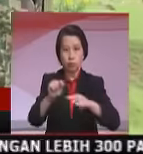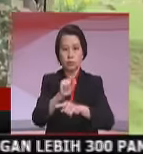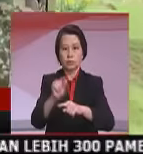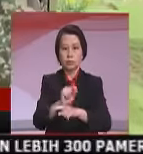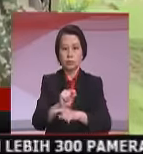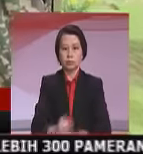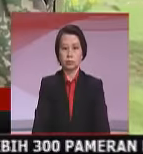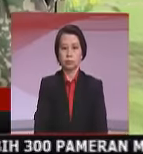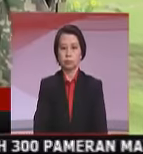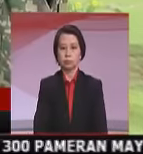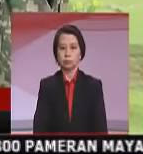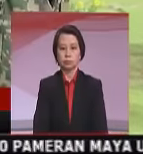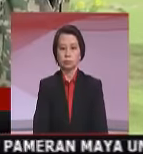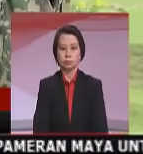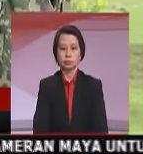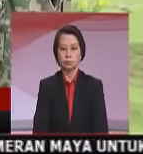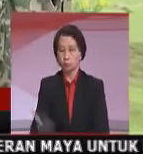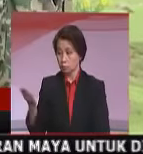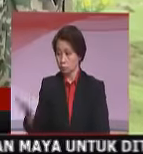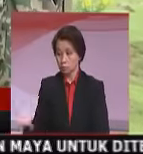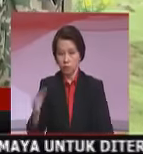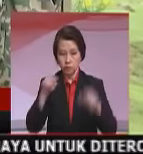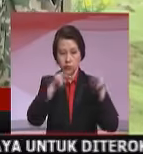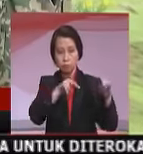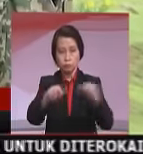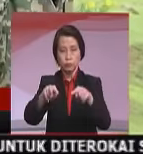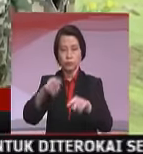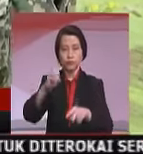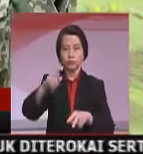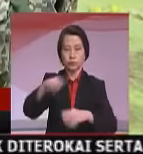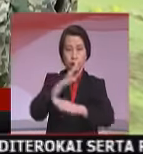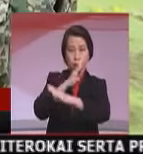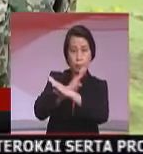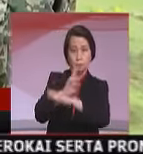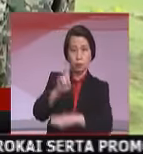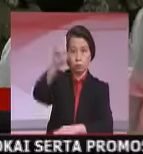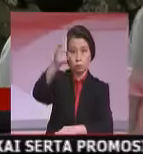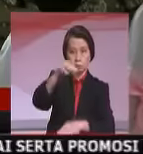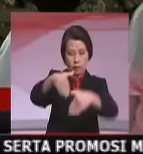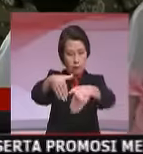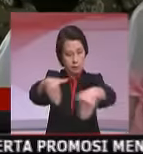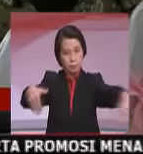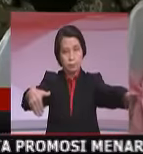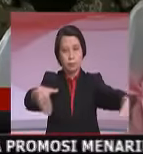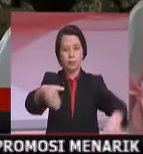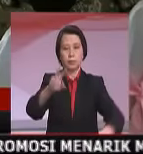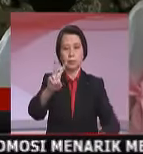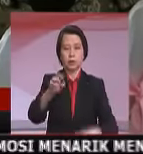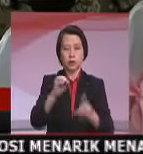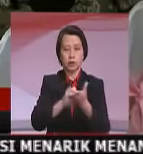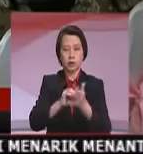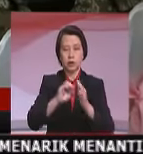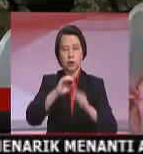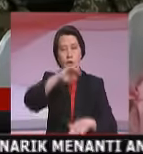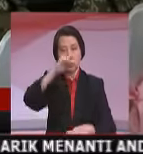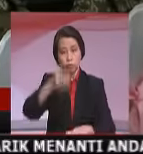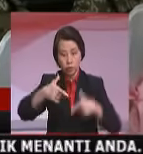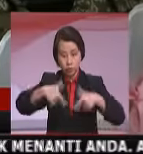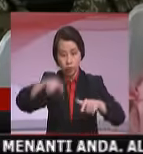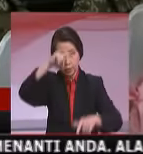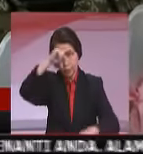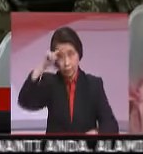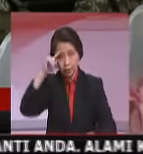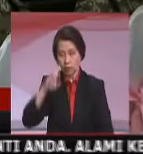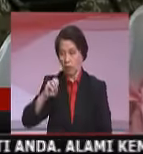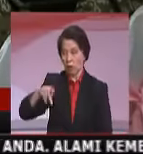Dan beliau meninjau Op Benteng Zon Utara, Sektor Op Pagar 2 di Bukit Kayu Hitam Kedah. Katanya Op